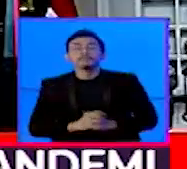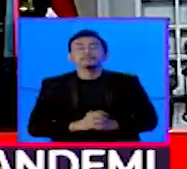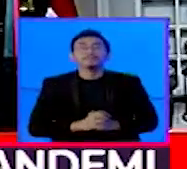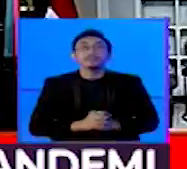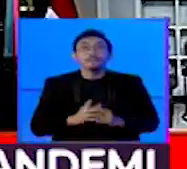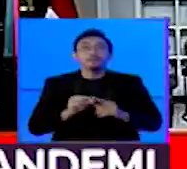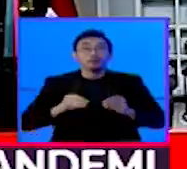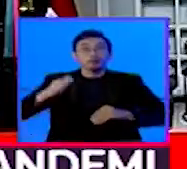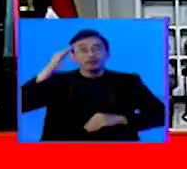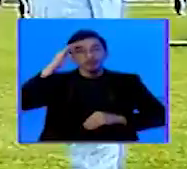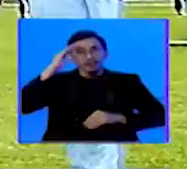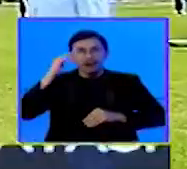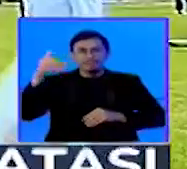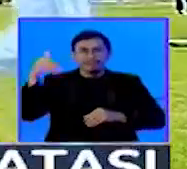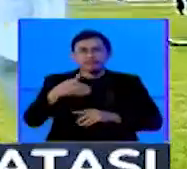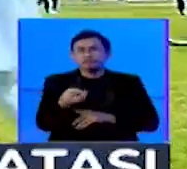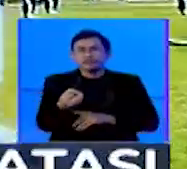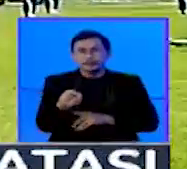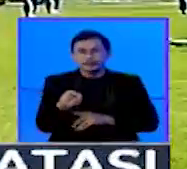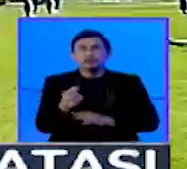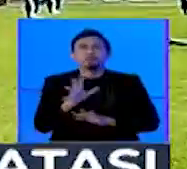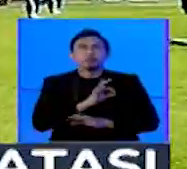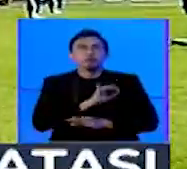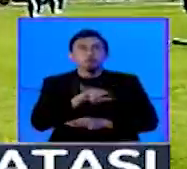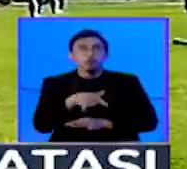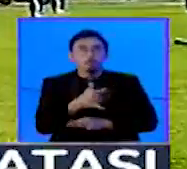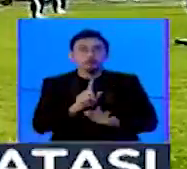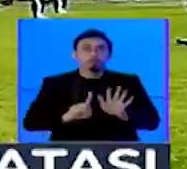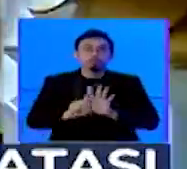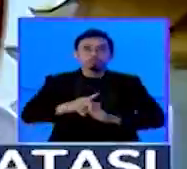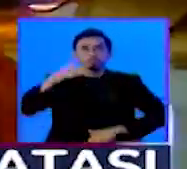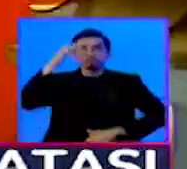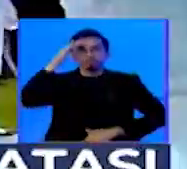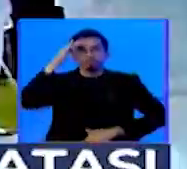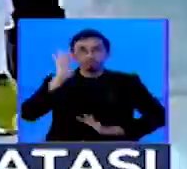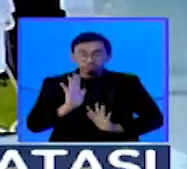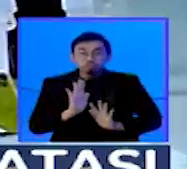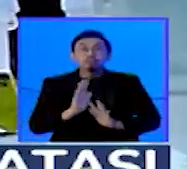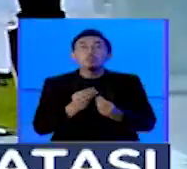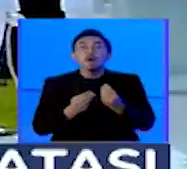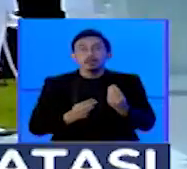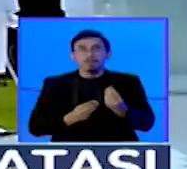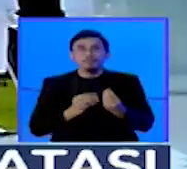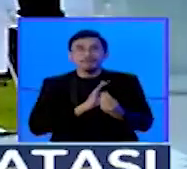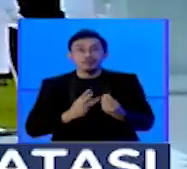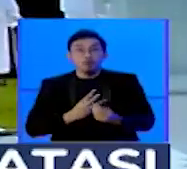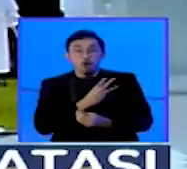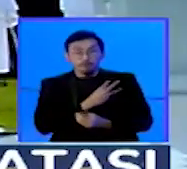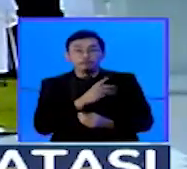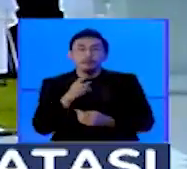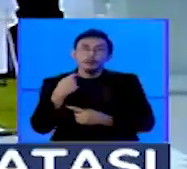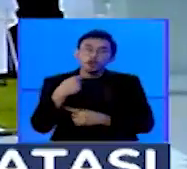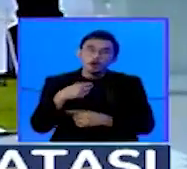Tugas upacara yang hadir juga lebih sedikit, hanya Presiden Jokowi sebagai inspektur upacara, lalu Wakil Presiden Ma'ruf Amin, sementara